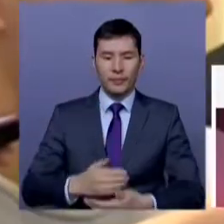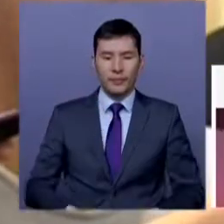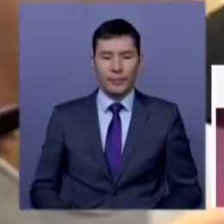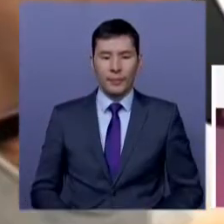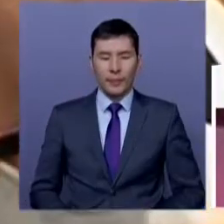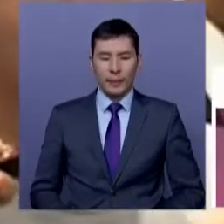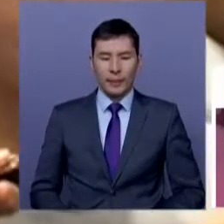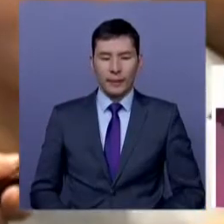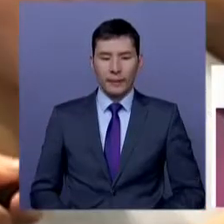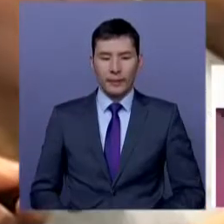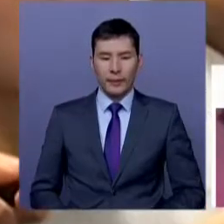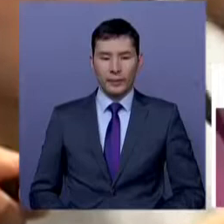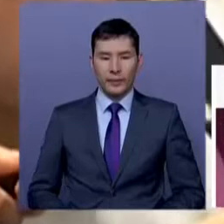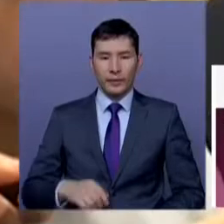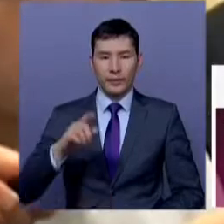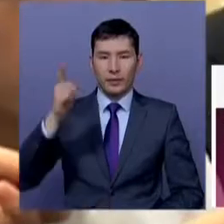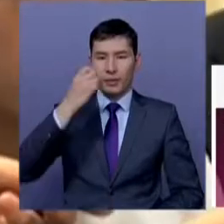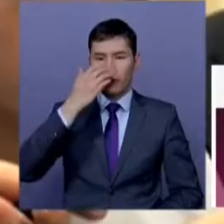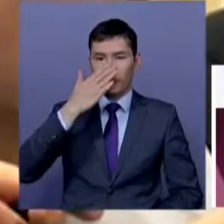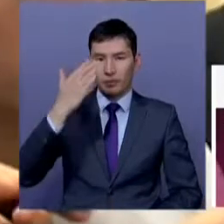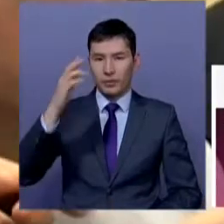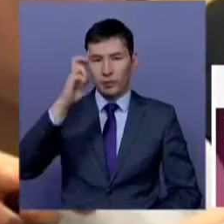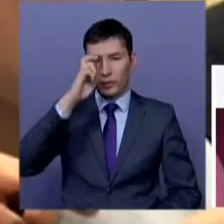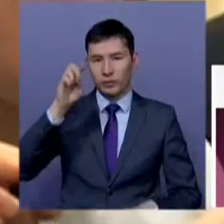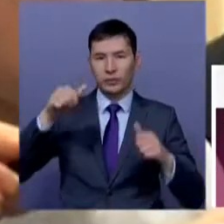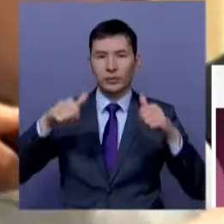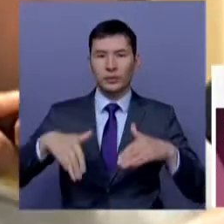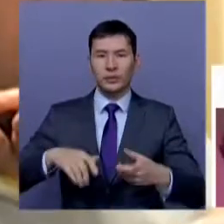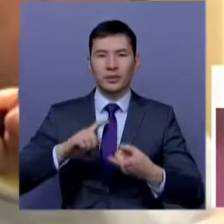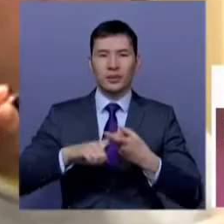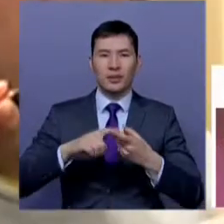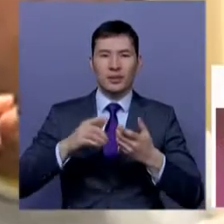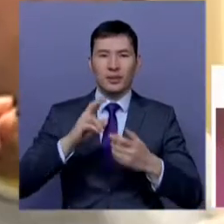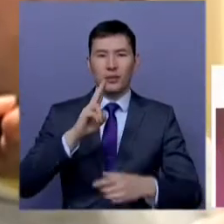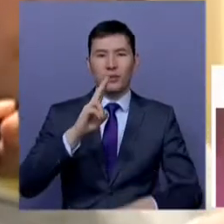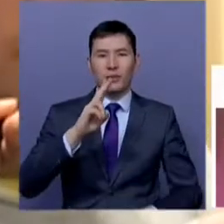шешімі осы еліміздегі коронавирус инфекцияны